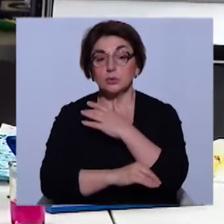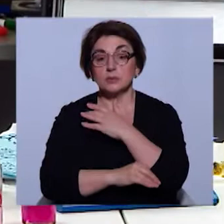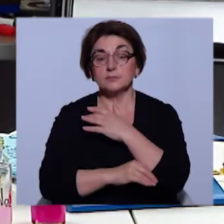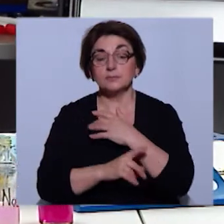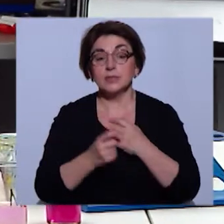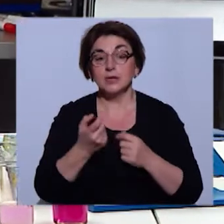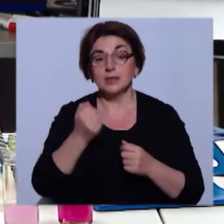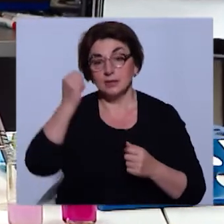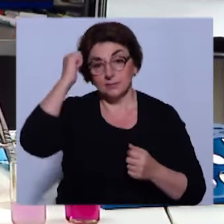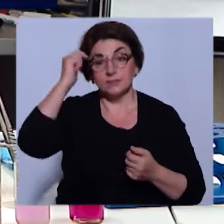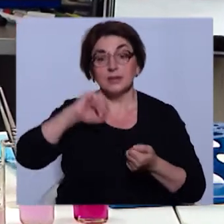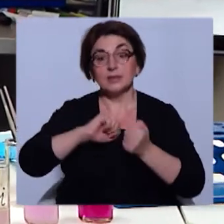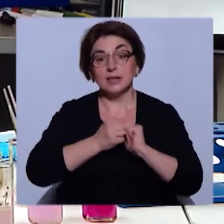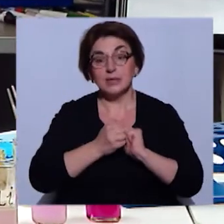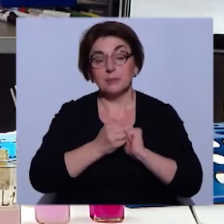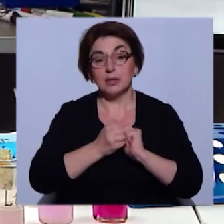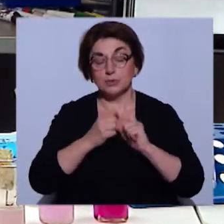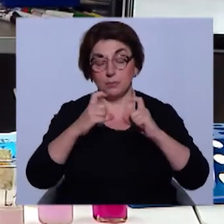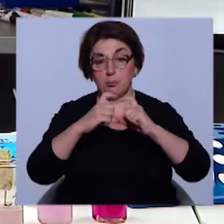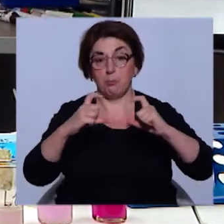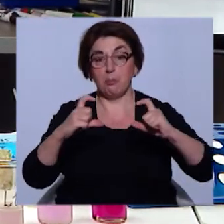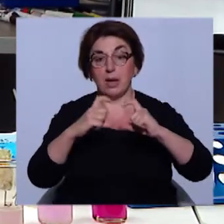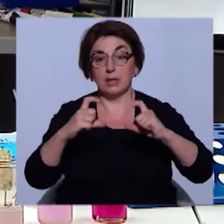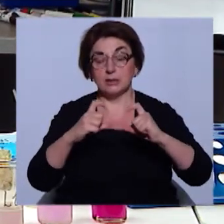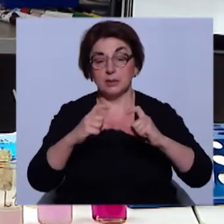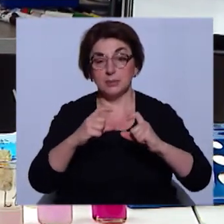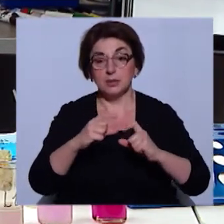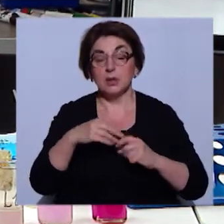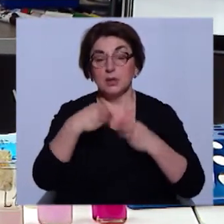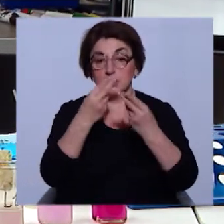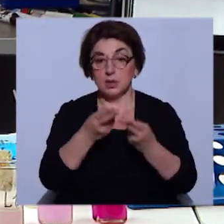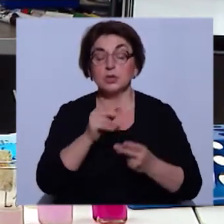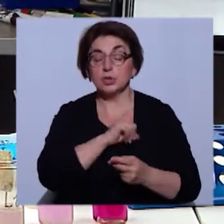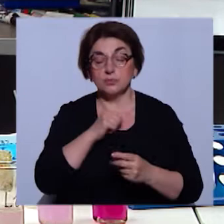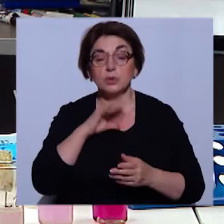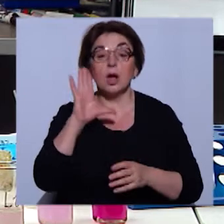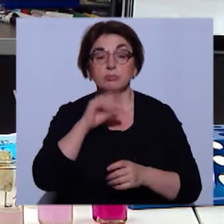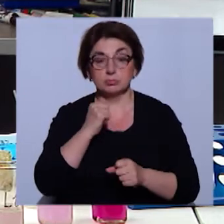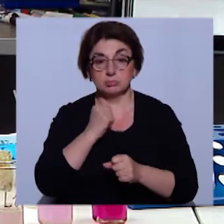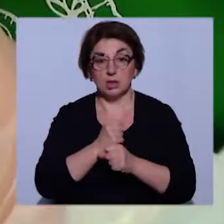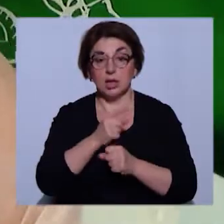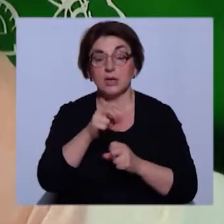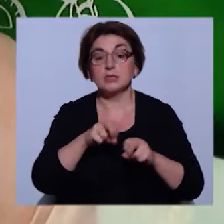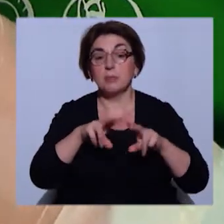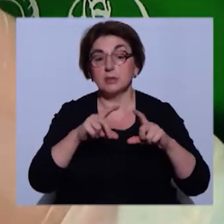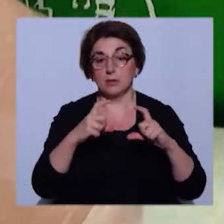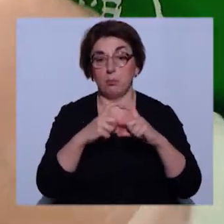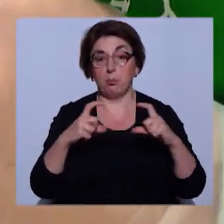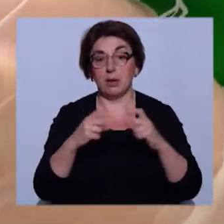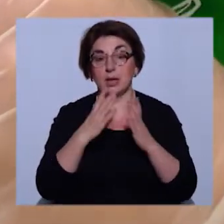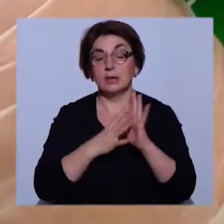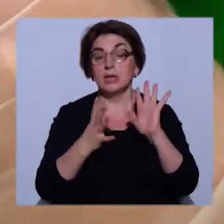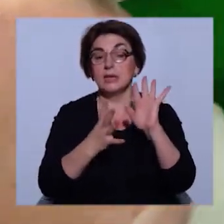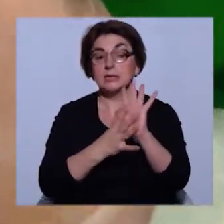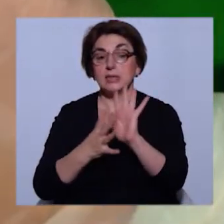ასეთი მეხსიერების ბარათები გაჩვენო, რომლის დამზადება ჩვენ თვითონ შეგიძლია. მოცემულ ბარათებზე